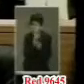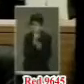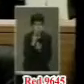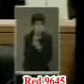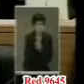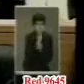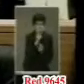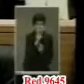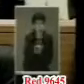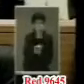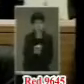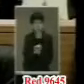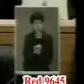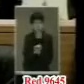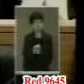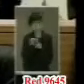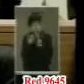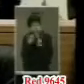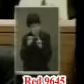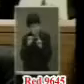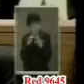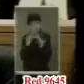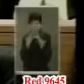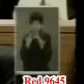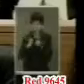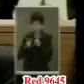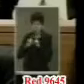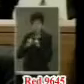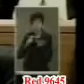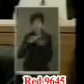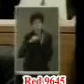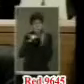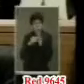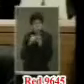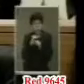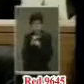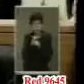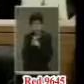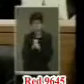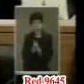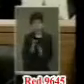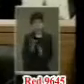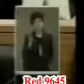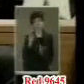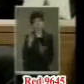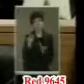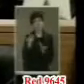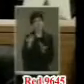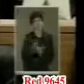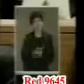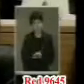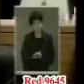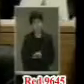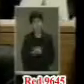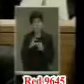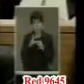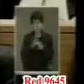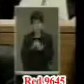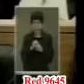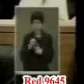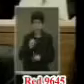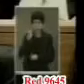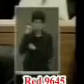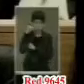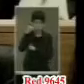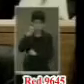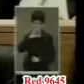ที่ไปกลางดีครับเรือนแสนและเรือนหลายแสนขี่คอชุมนุม5คนยังไม่ได้เลยครับท่านประธานแต่เวลาพูดปลุกระด